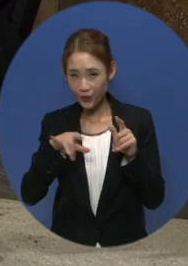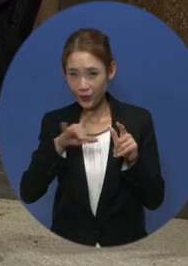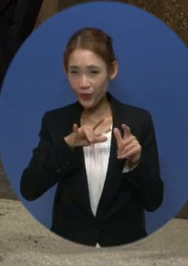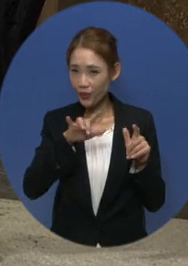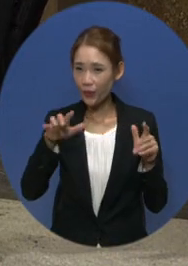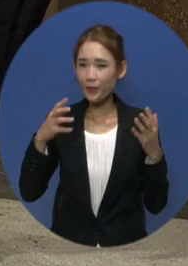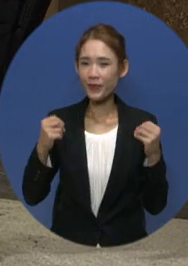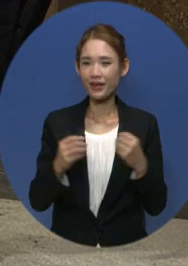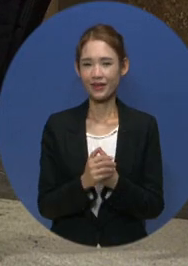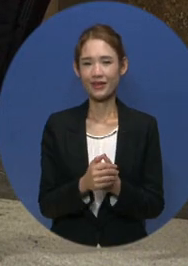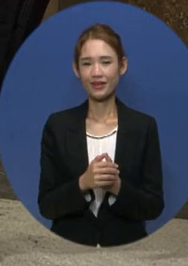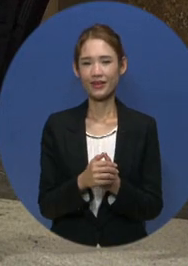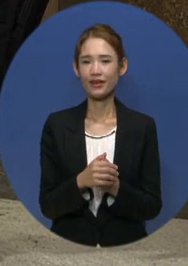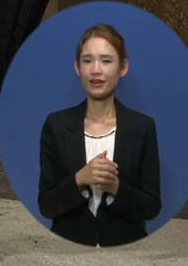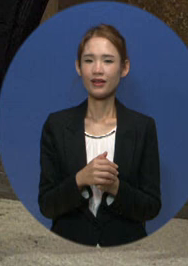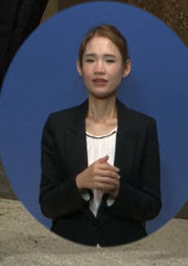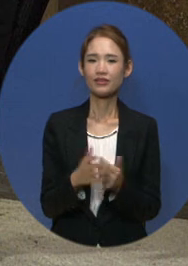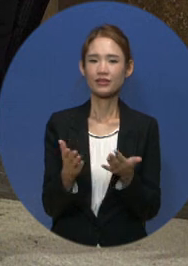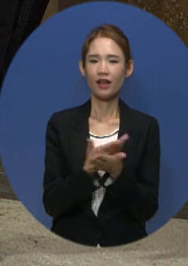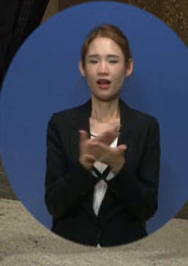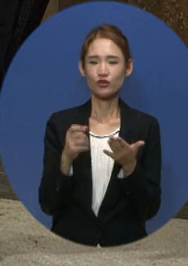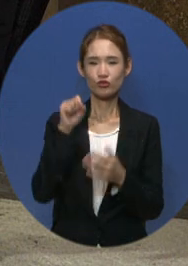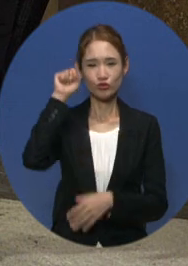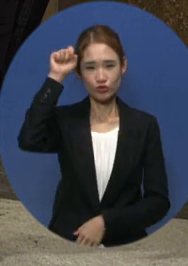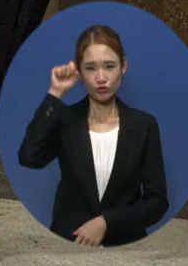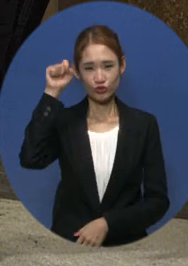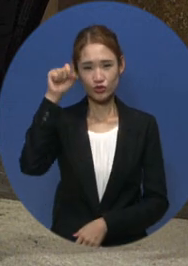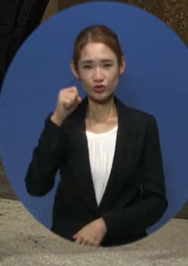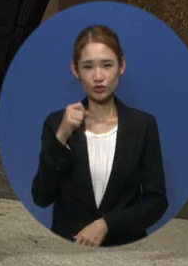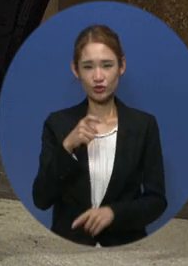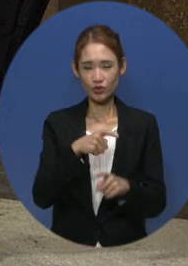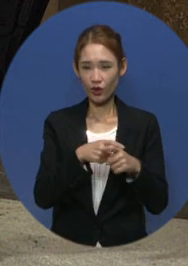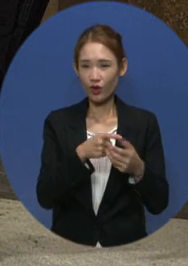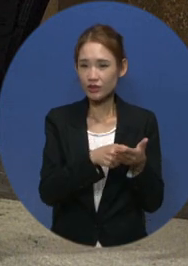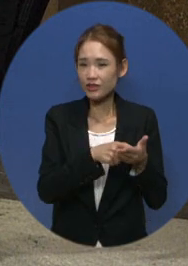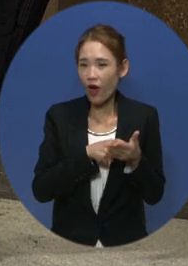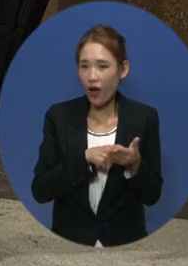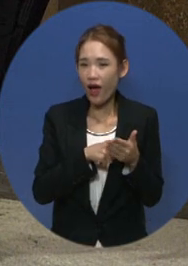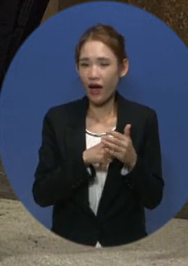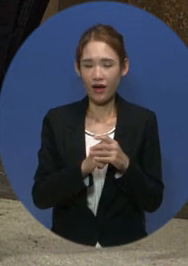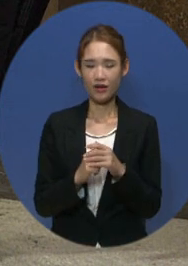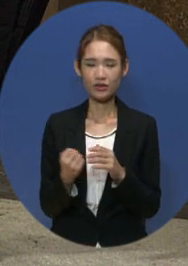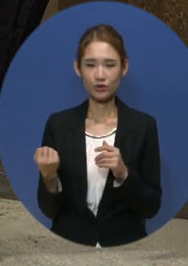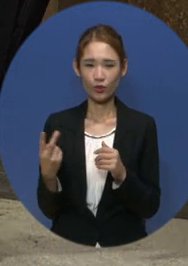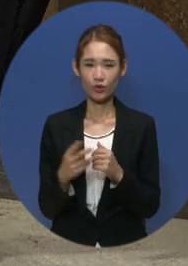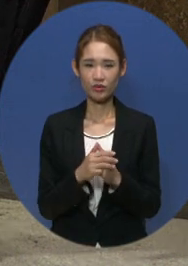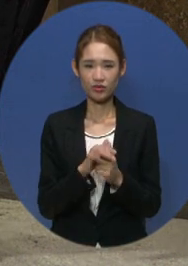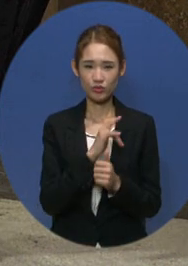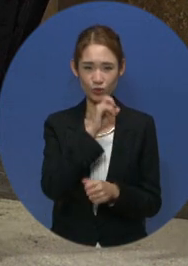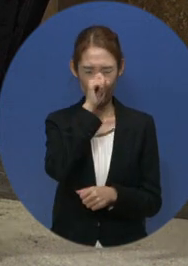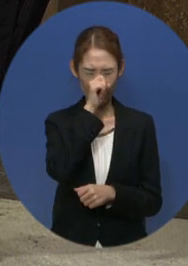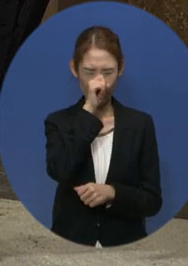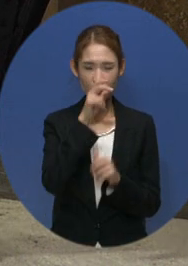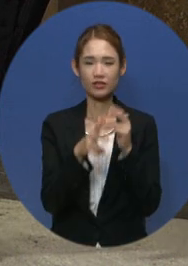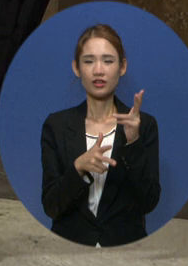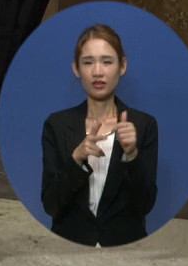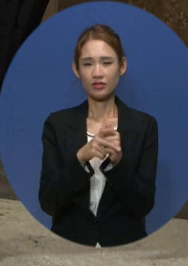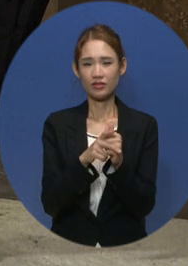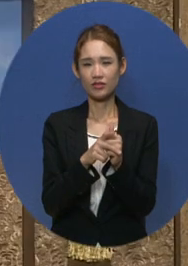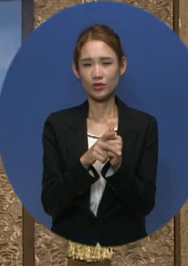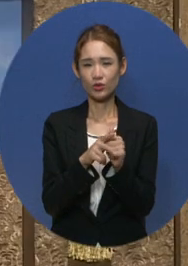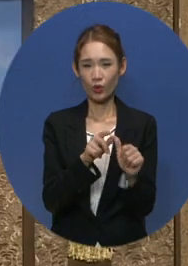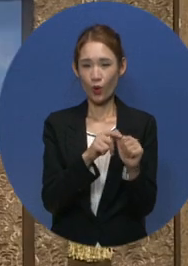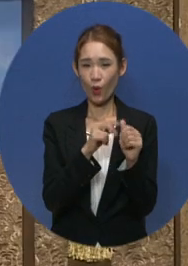같습니다. 예, 그리고 이제 역시 나눔 운동도 되지, 검소 운동도 되지. 그러니까요. 그래서 정말 좋은 사업이어가지고요. 이